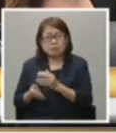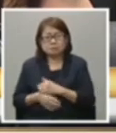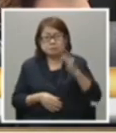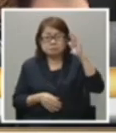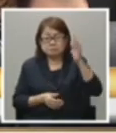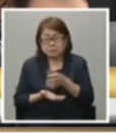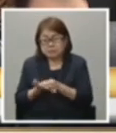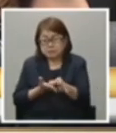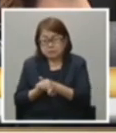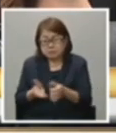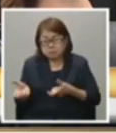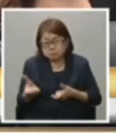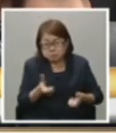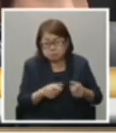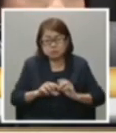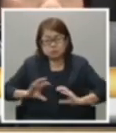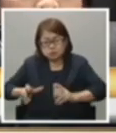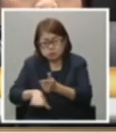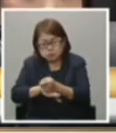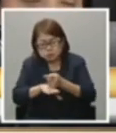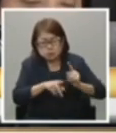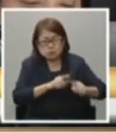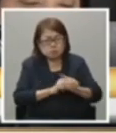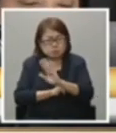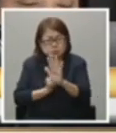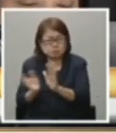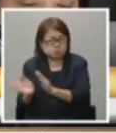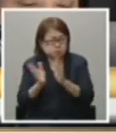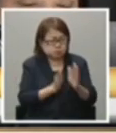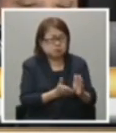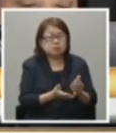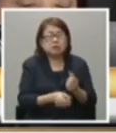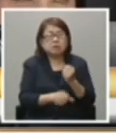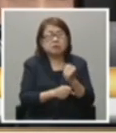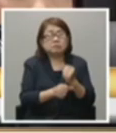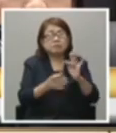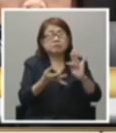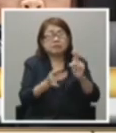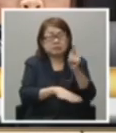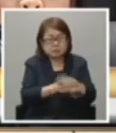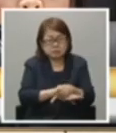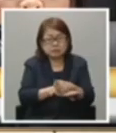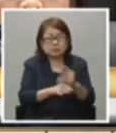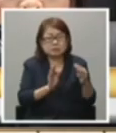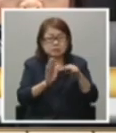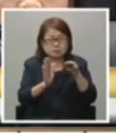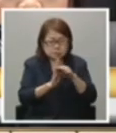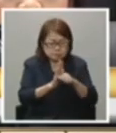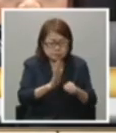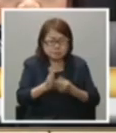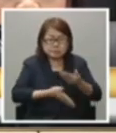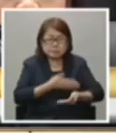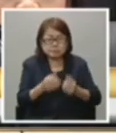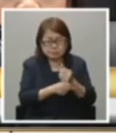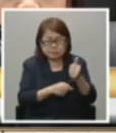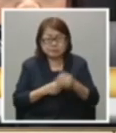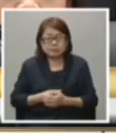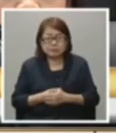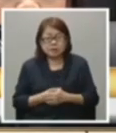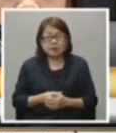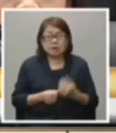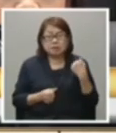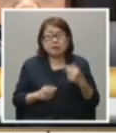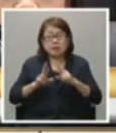ของคนไทยได้ประชากร SME กว่า3ล้านร